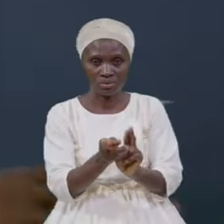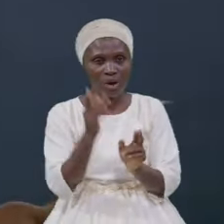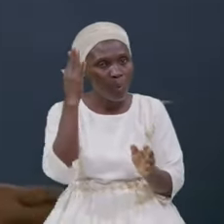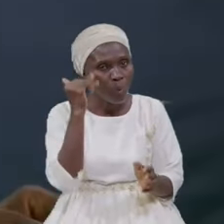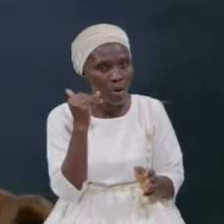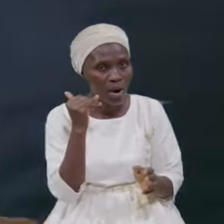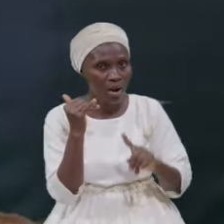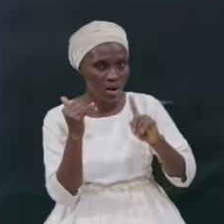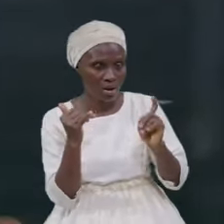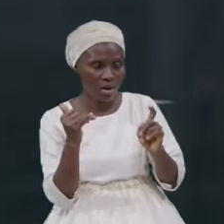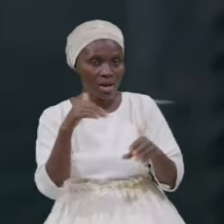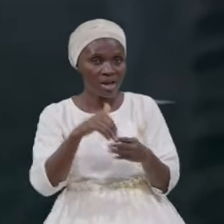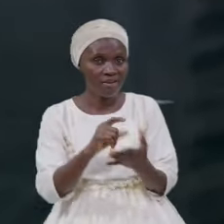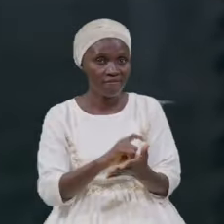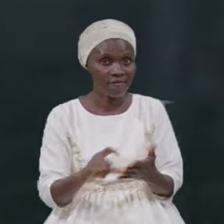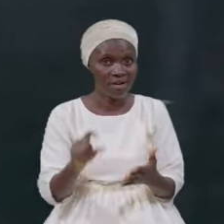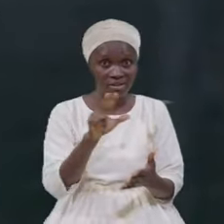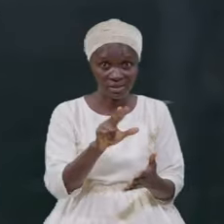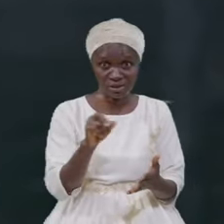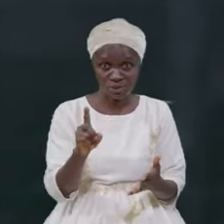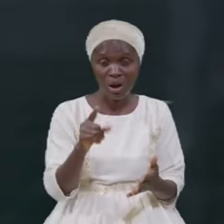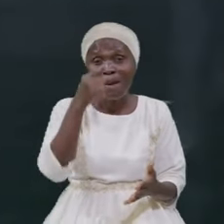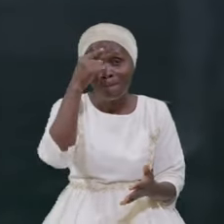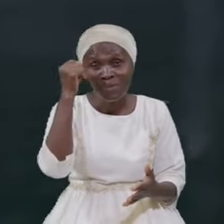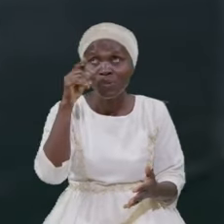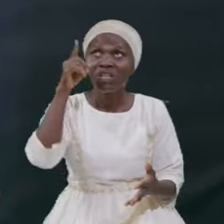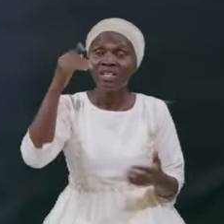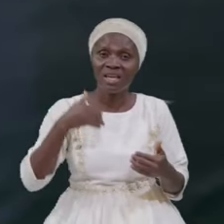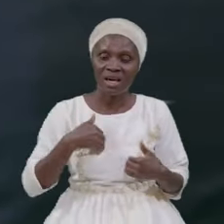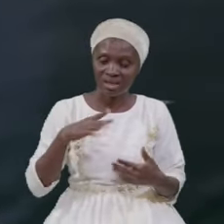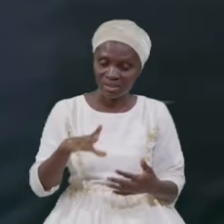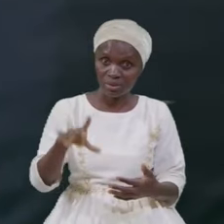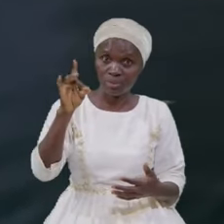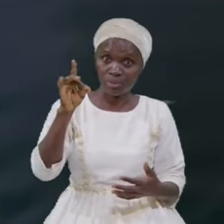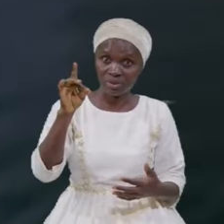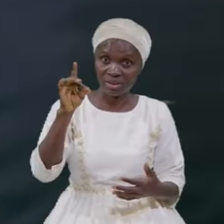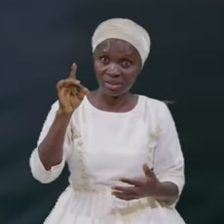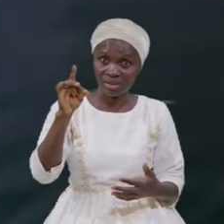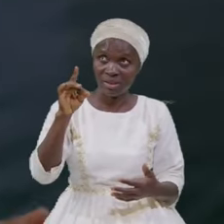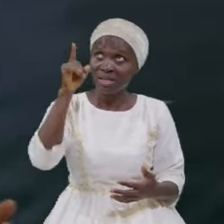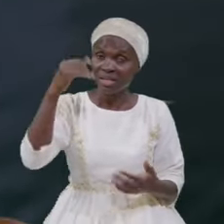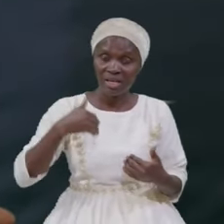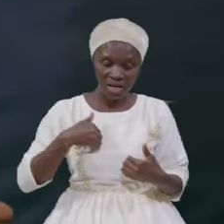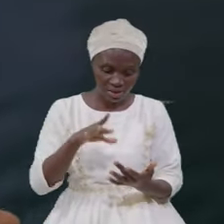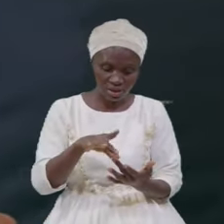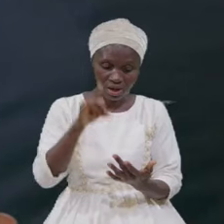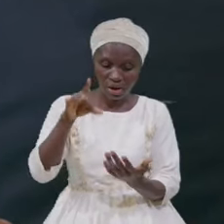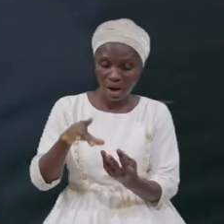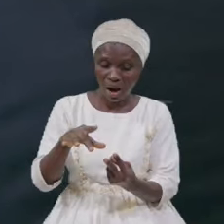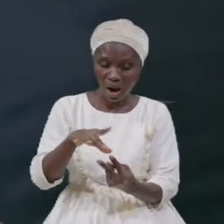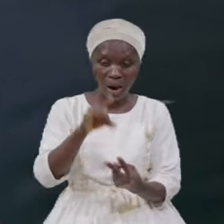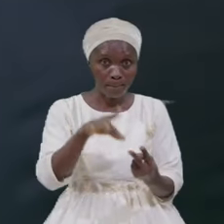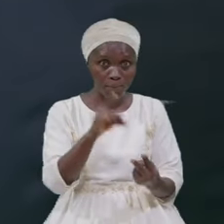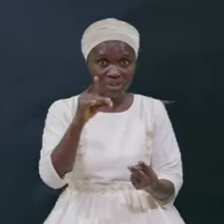Verset 31, parce qu'il a fixé un jour, voyez cela, il a fixé un jour où il